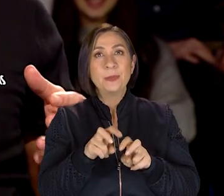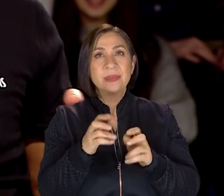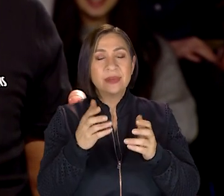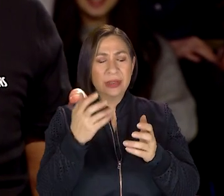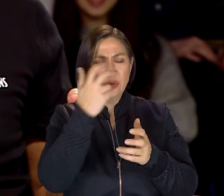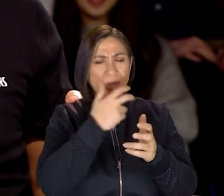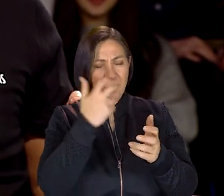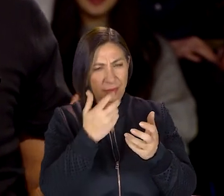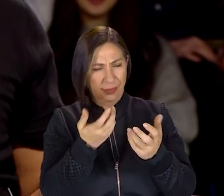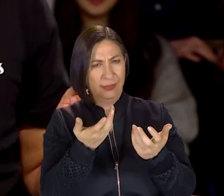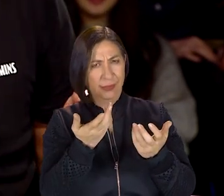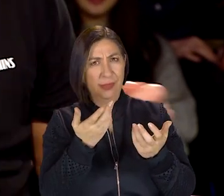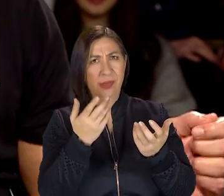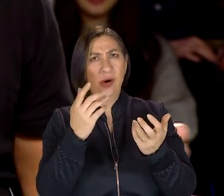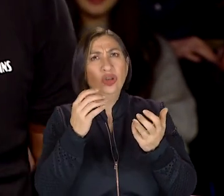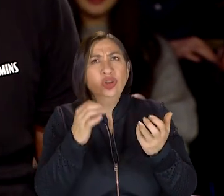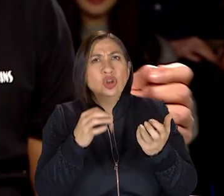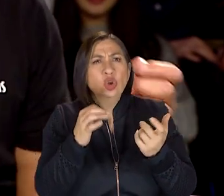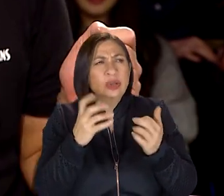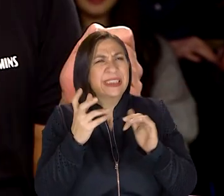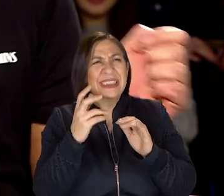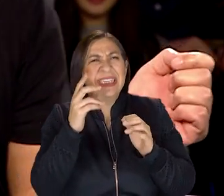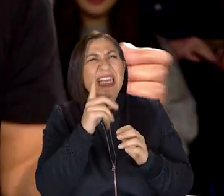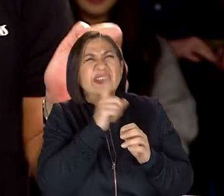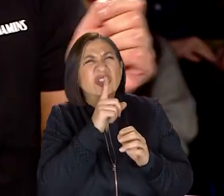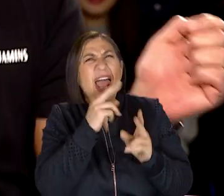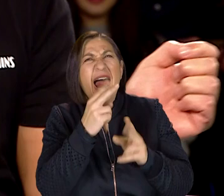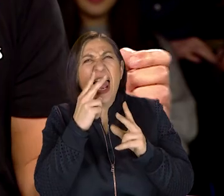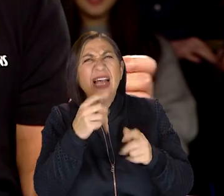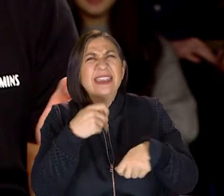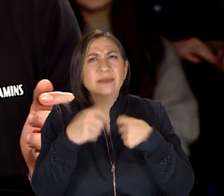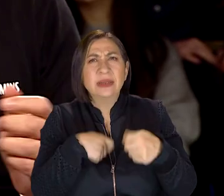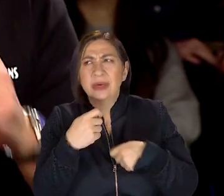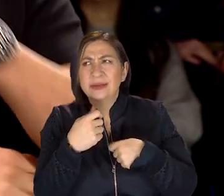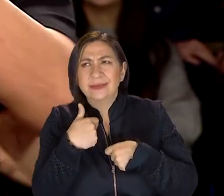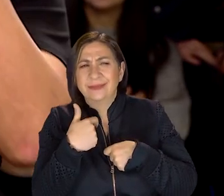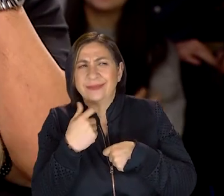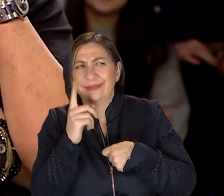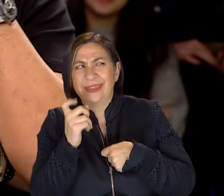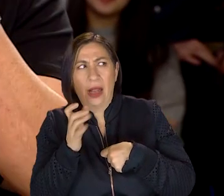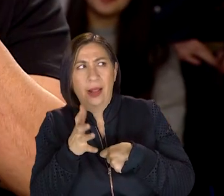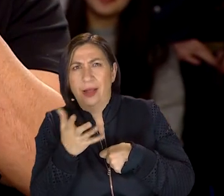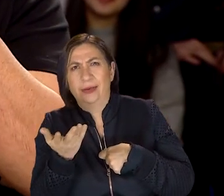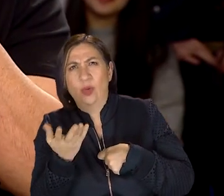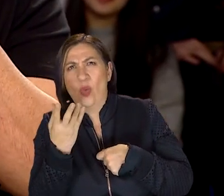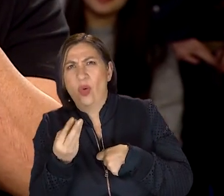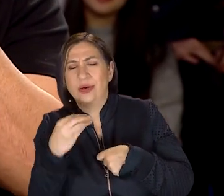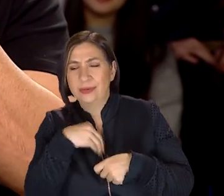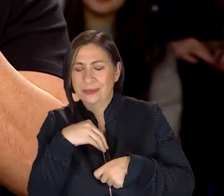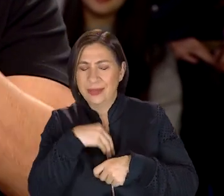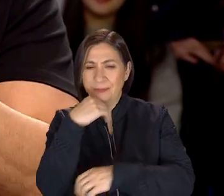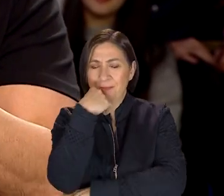bir şarkılar... Is coming to you now filan. Allah Allah diyorum ki